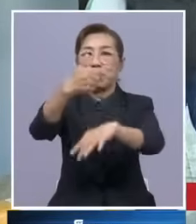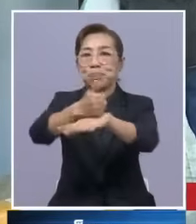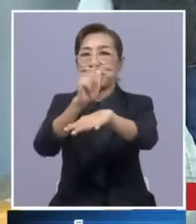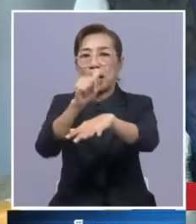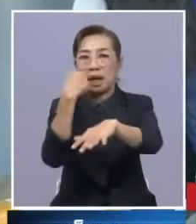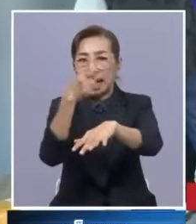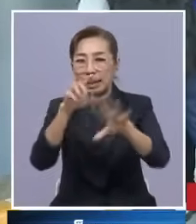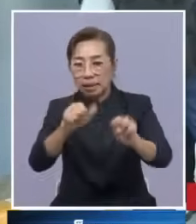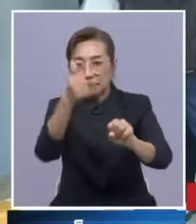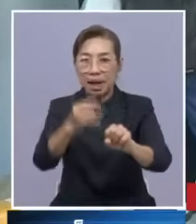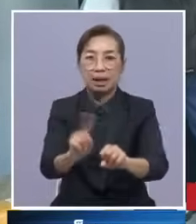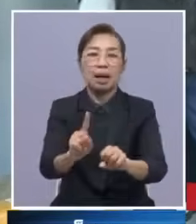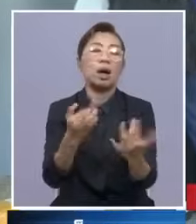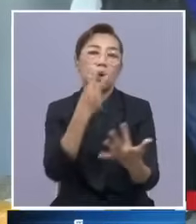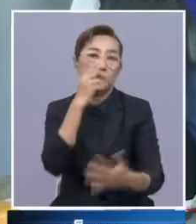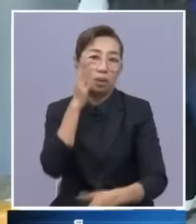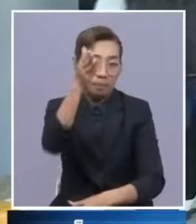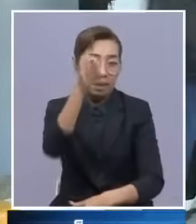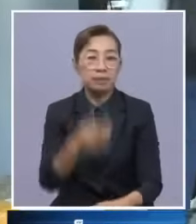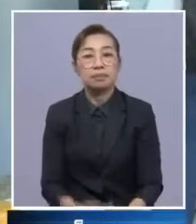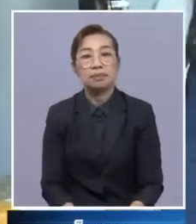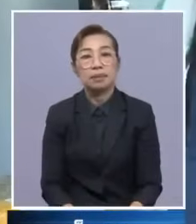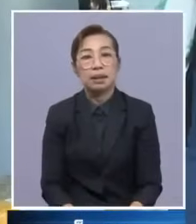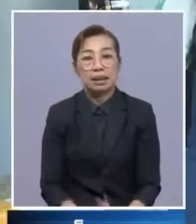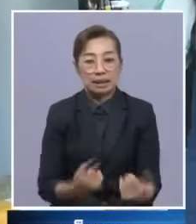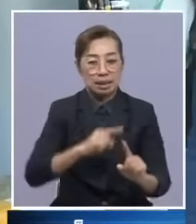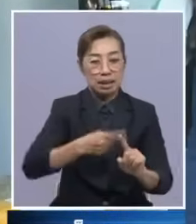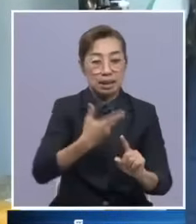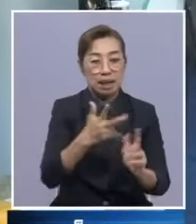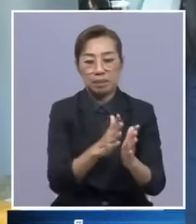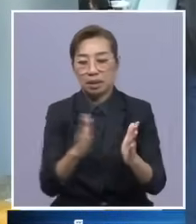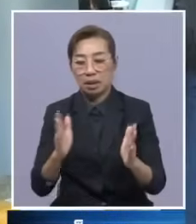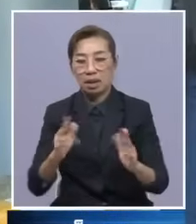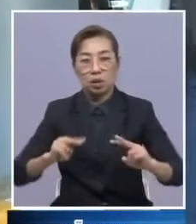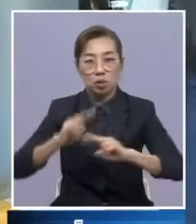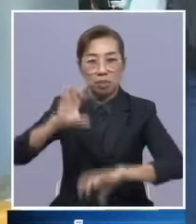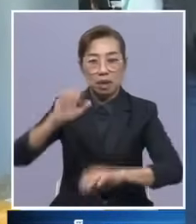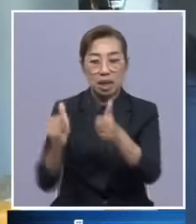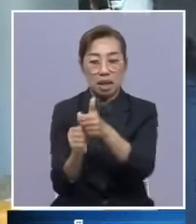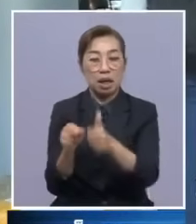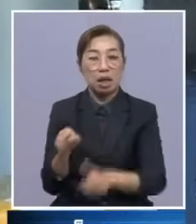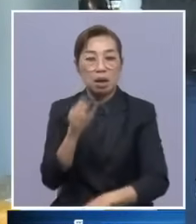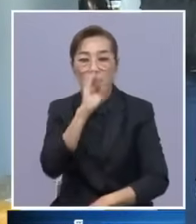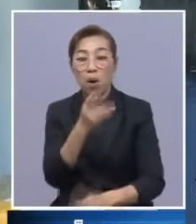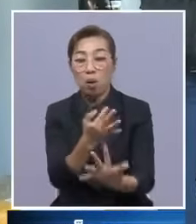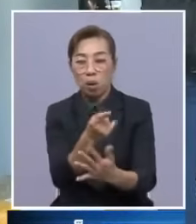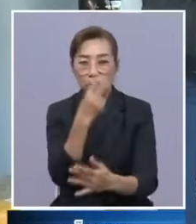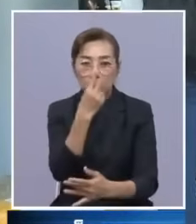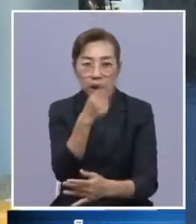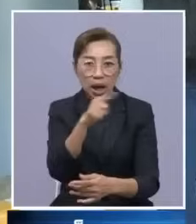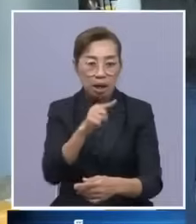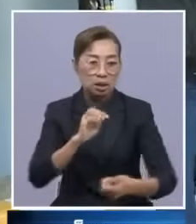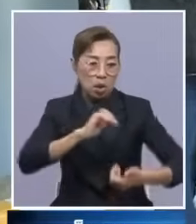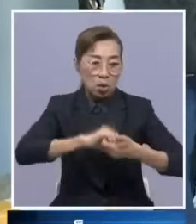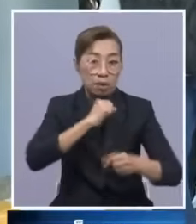การใหญ่ได้มากน้อยแค่ไหนอย่างไรนะคะขณะเดียวกันใน3เดือนนี้ทางรัฐมนตรีช่วยว่าการกระทรวงมหาดไทยก็บอกว่าเดี๋ยวจะต้องมาดูผลการปฏิบัติ